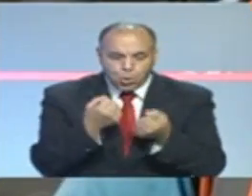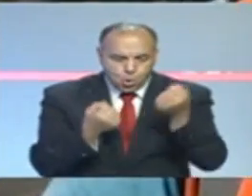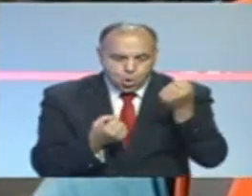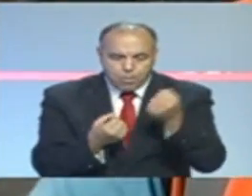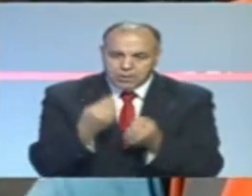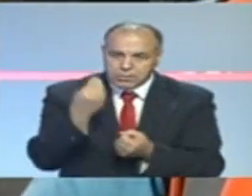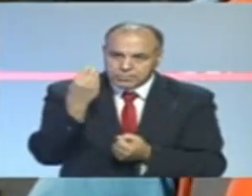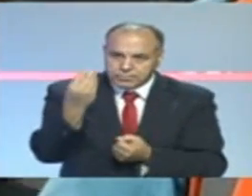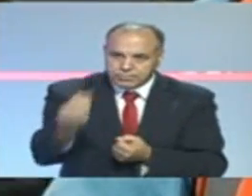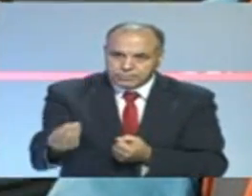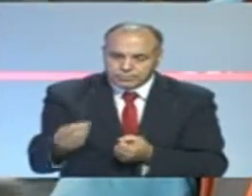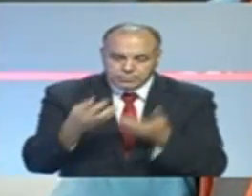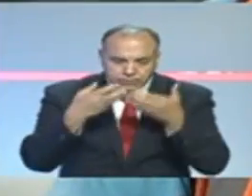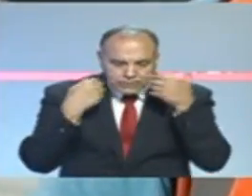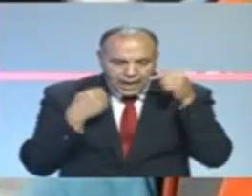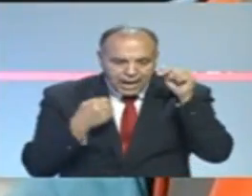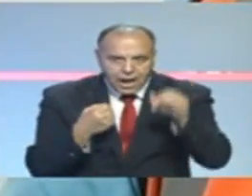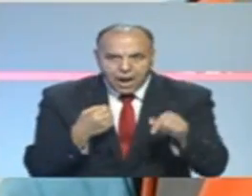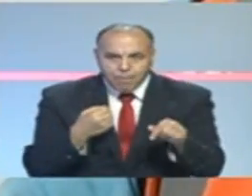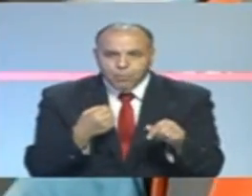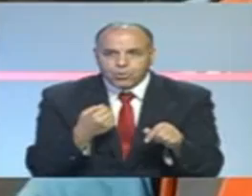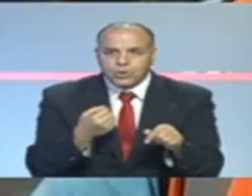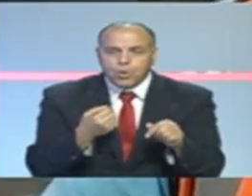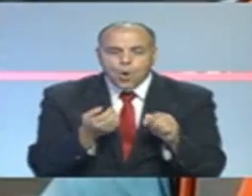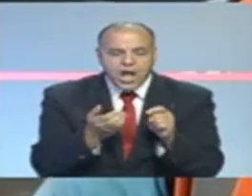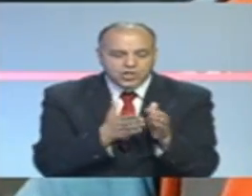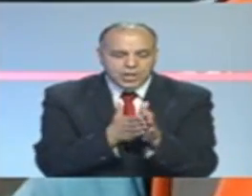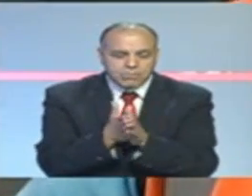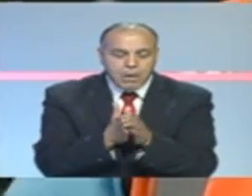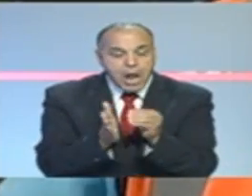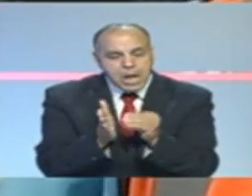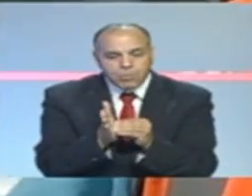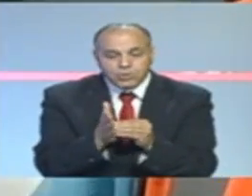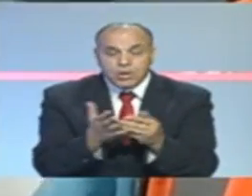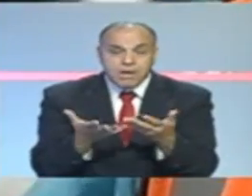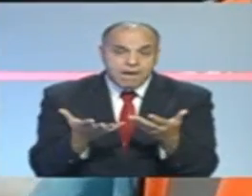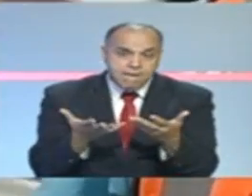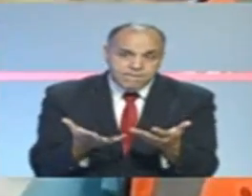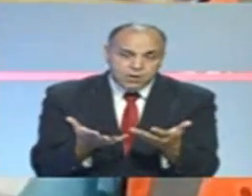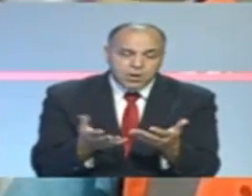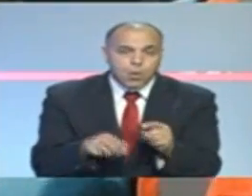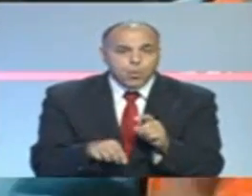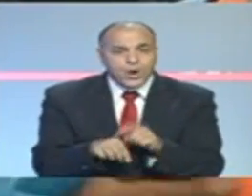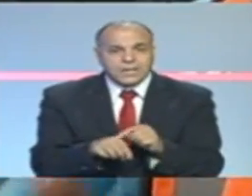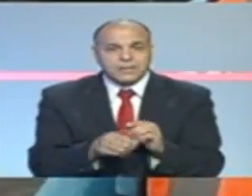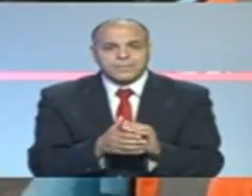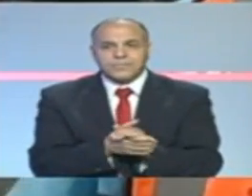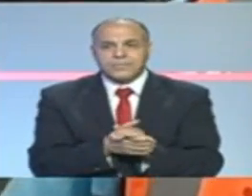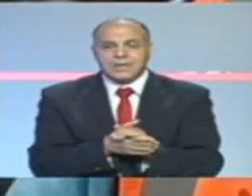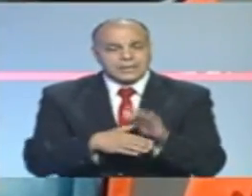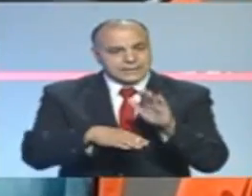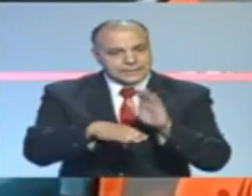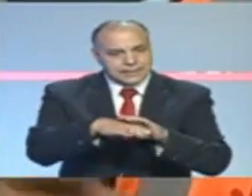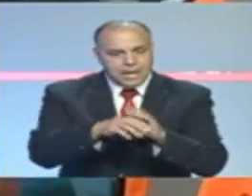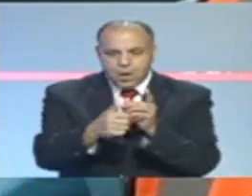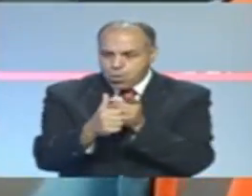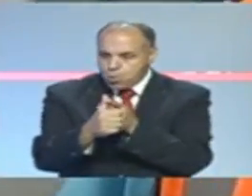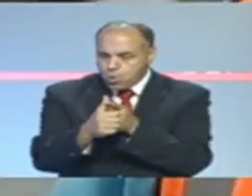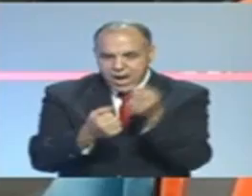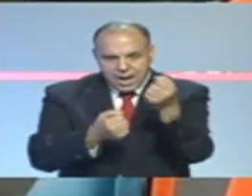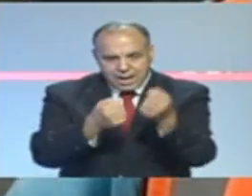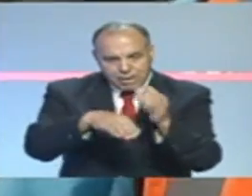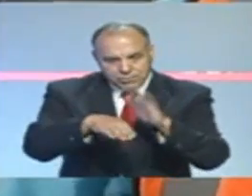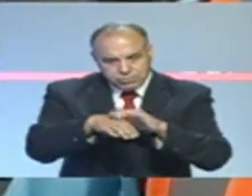هذوما، ونحثوهم على استعمال البافاتات واستعمال سيرتو الجل للوقاية. نحبوا ومام طون تكون توعية مشيرتين، توعية